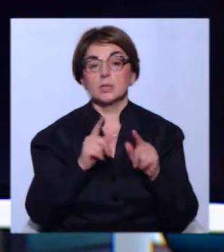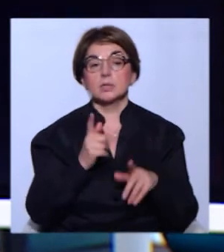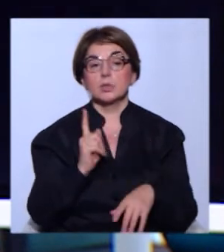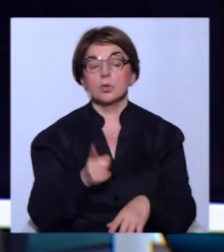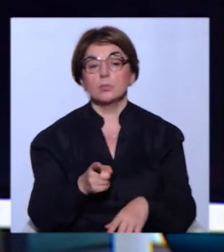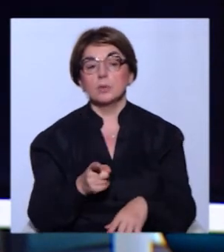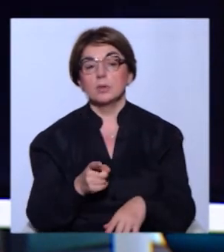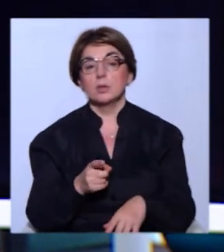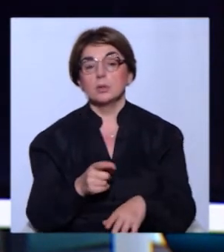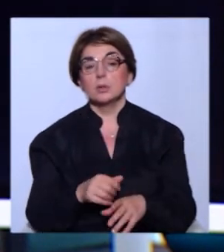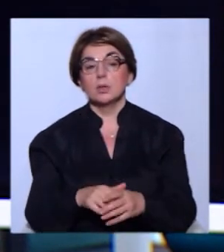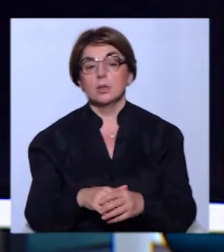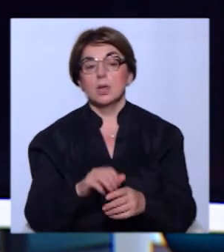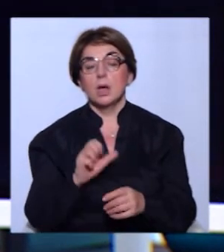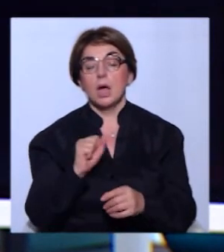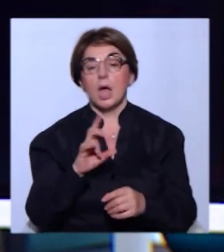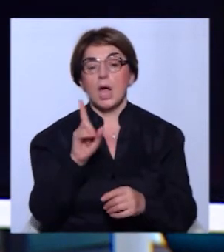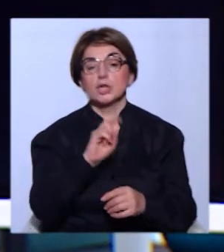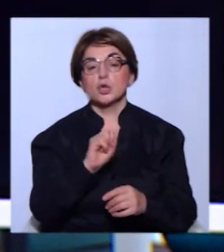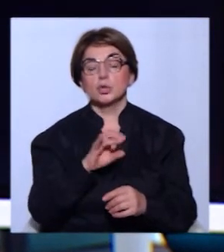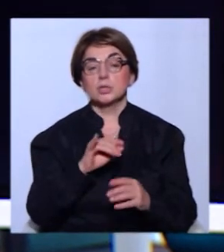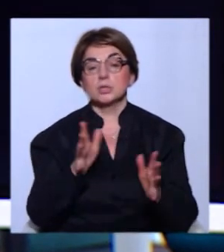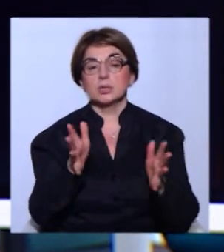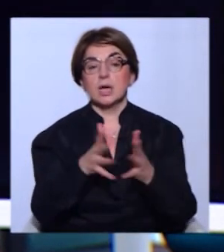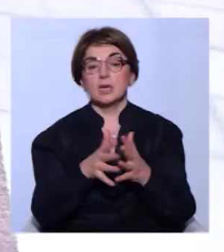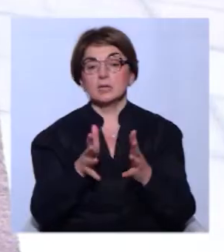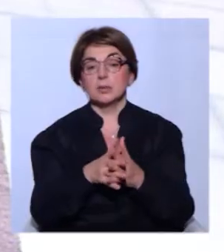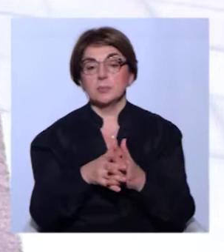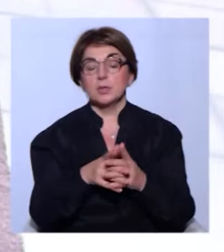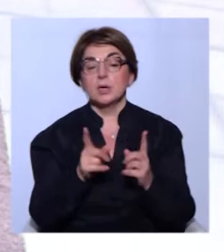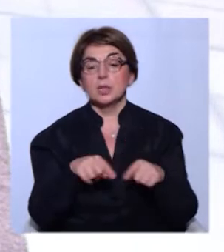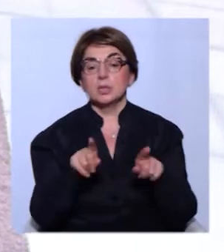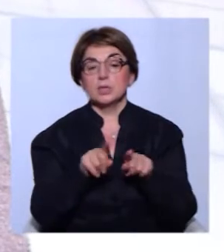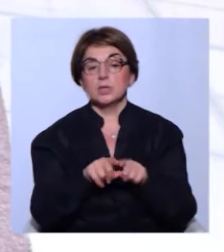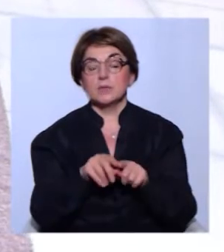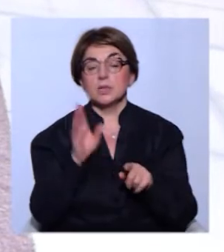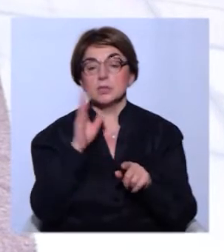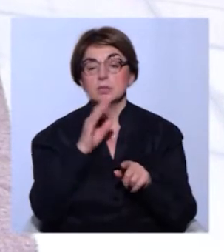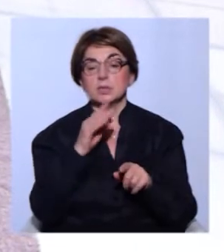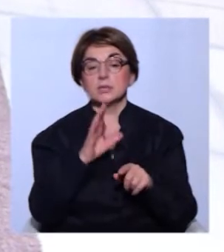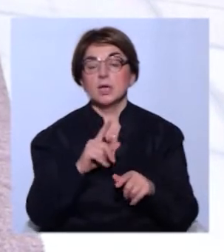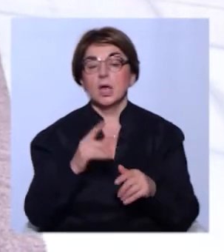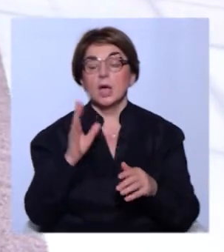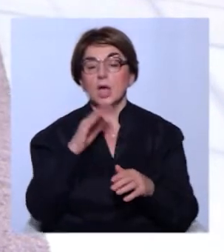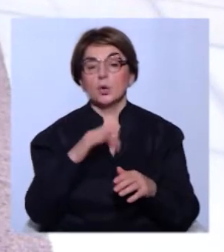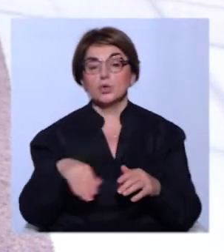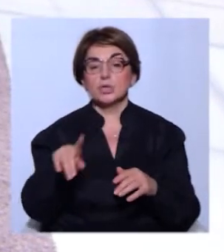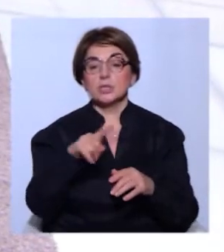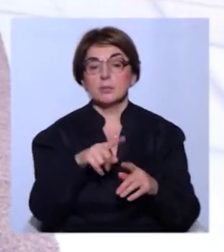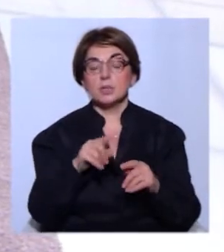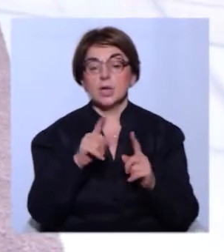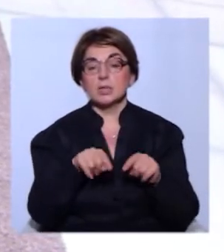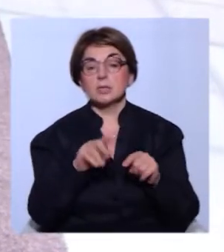ისე, რომ აზოტის ნაერთები, იგივე წყლის ეკოსისტემაში